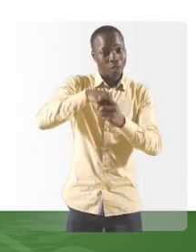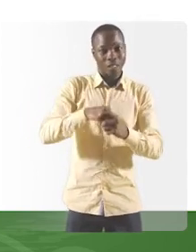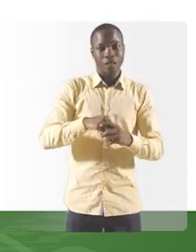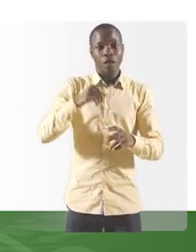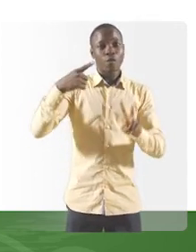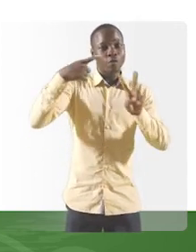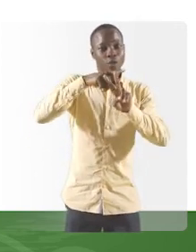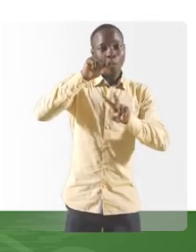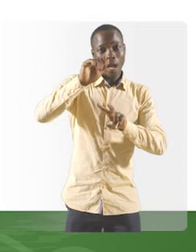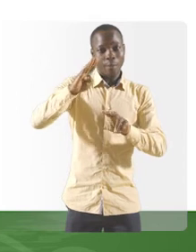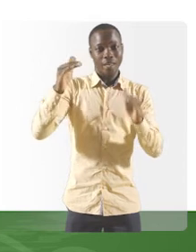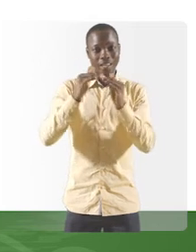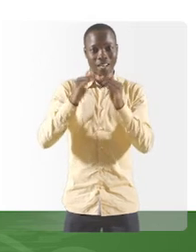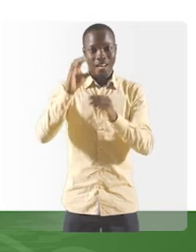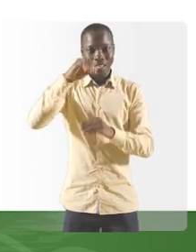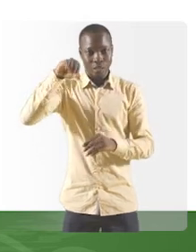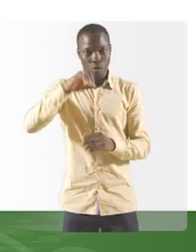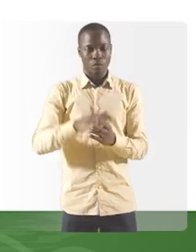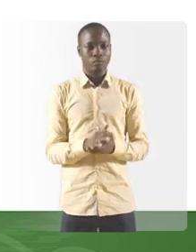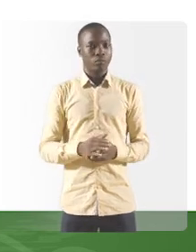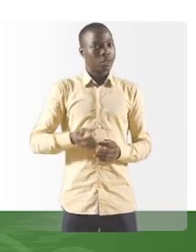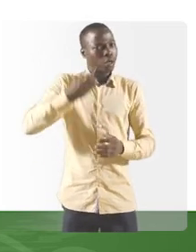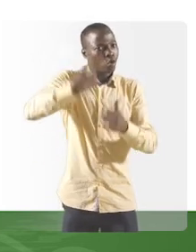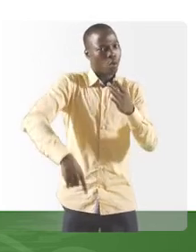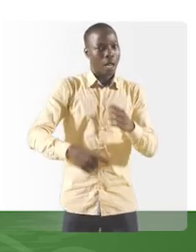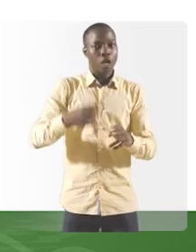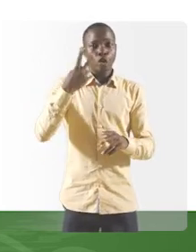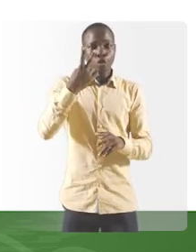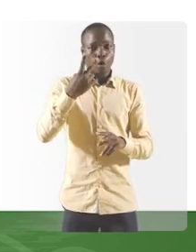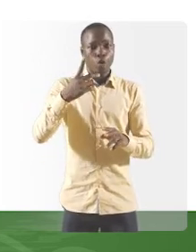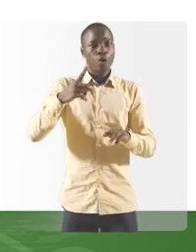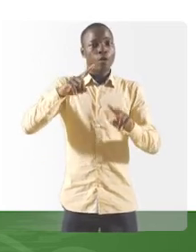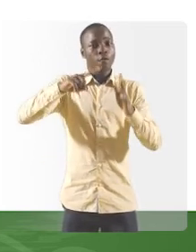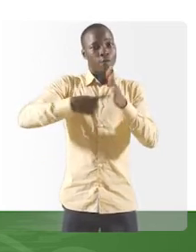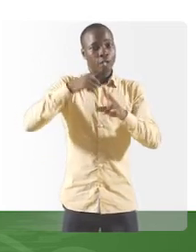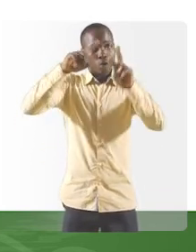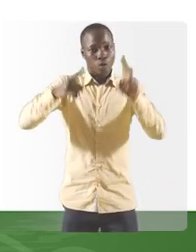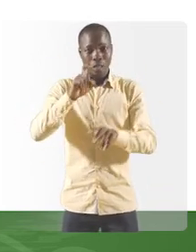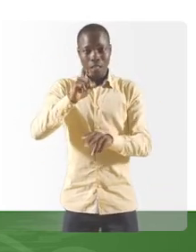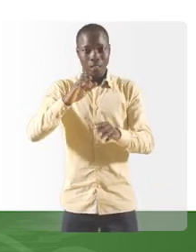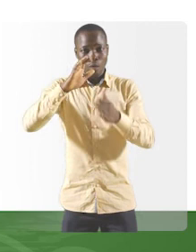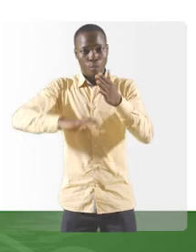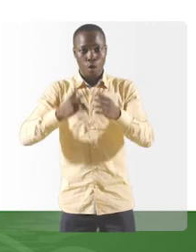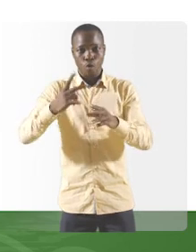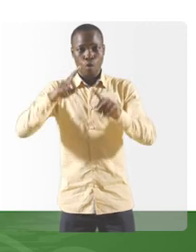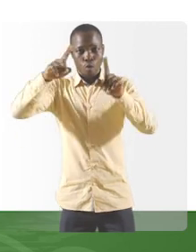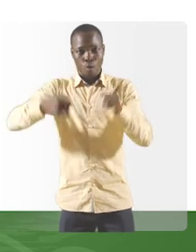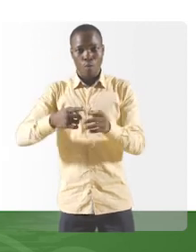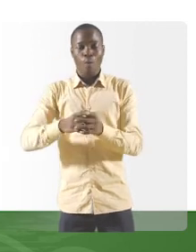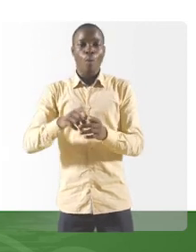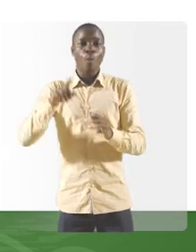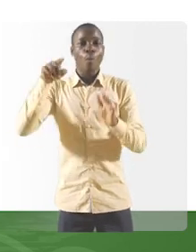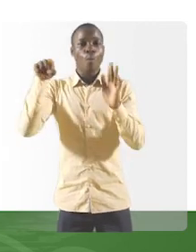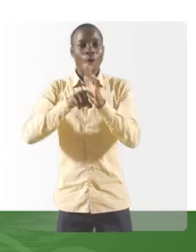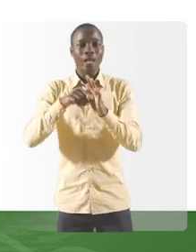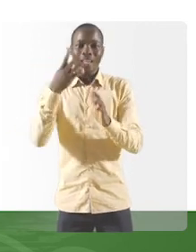à 0. Ce qui donne 2 facteurs de X moins 2 moins 4Y égale à